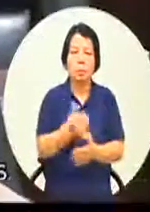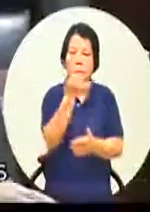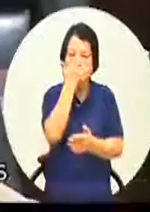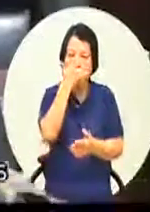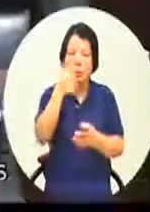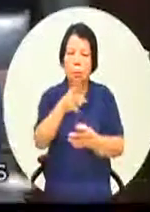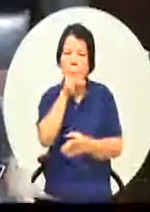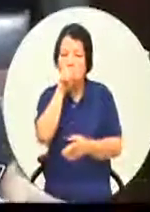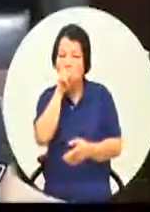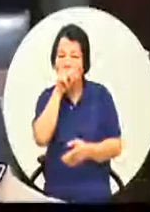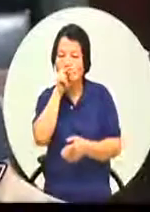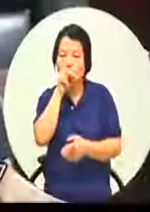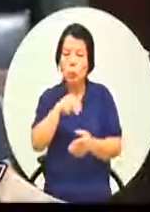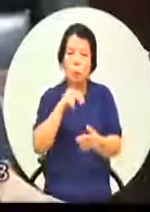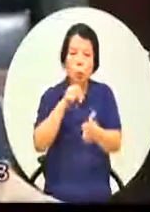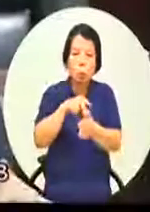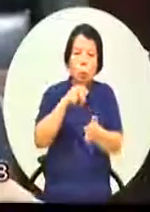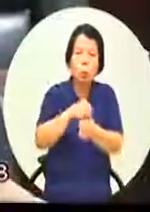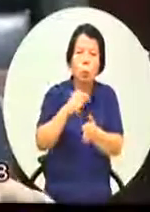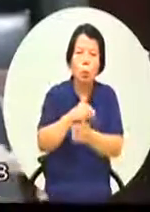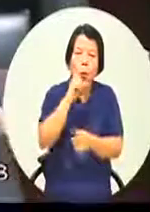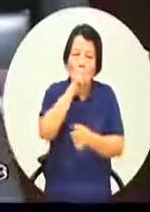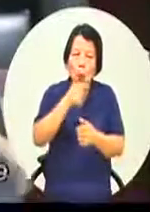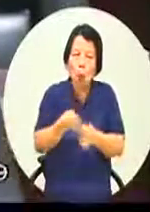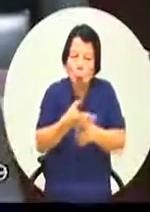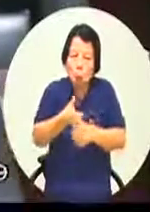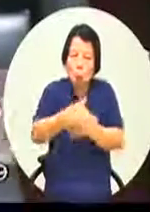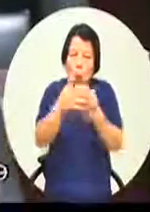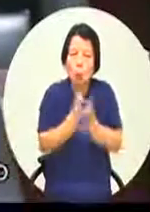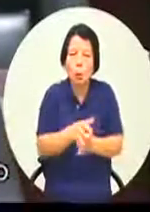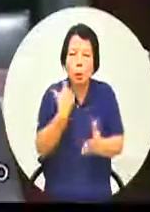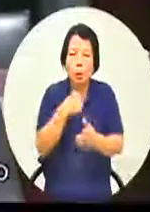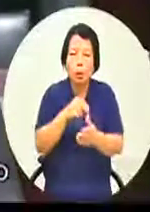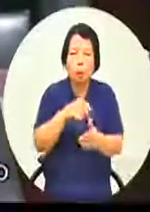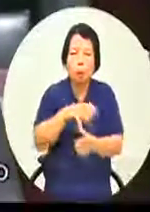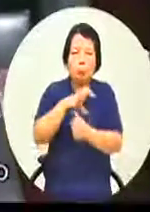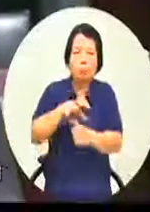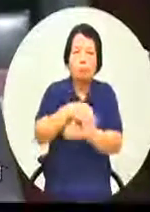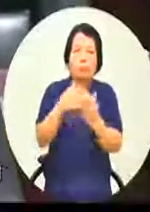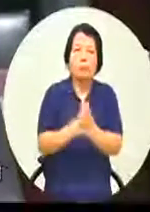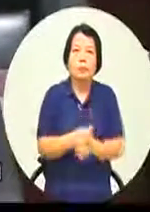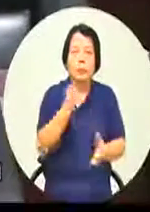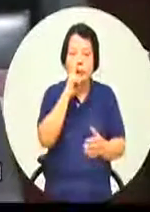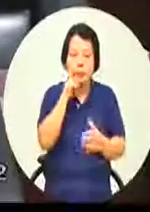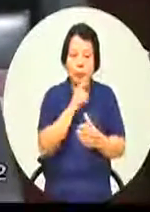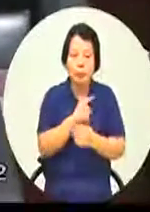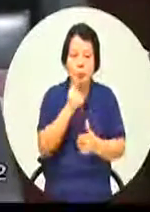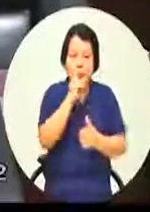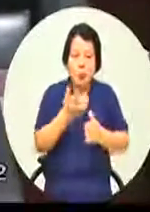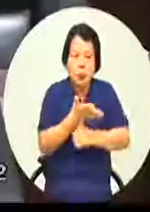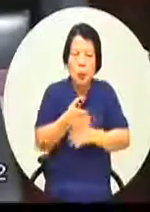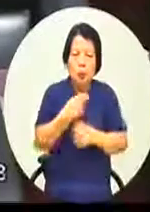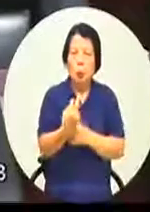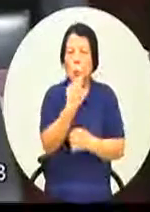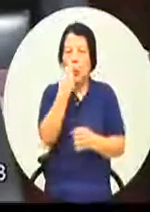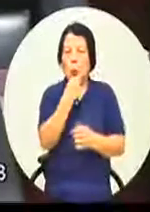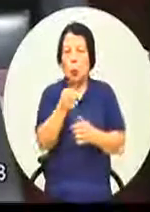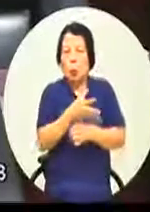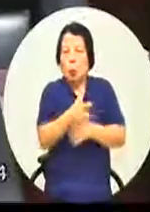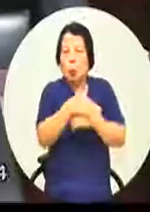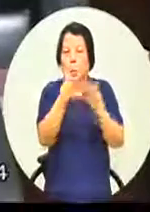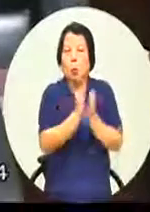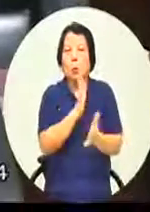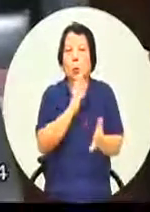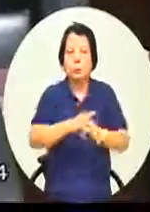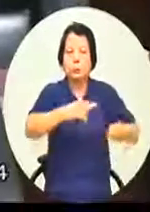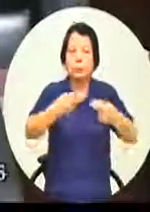养鸡场在污染的防治上面，好，就说比如说他们的废水的排放、空气污染的控制跟改善之外，哦，其